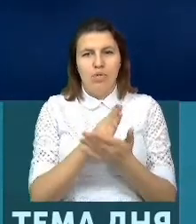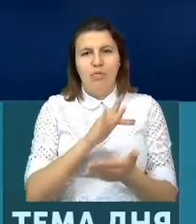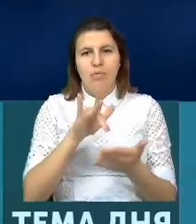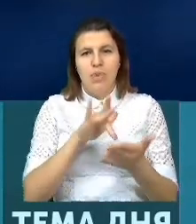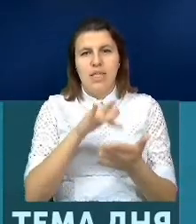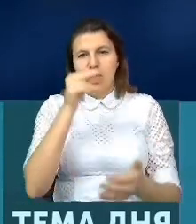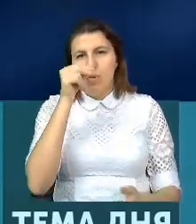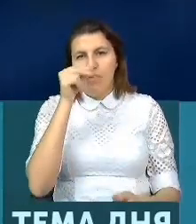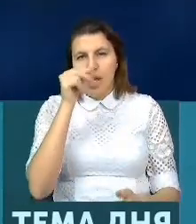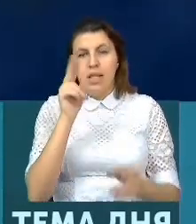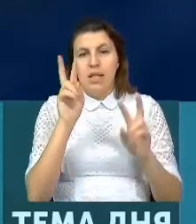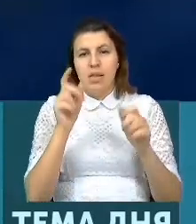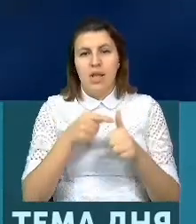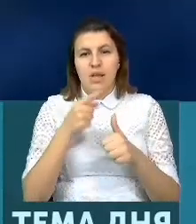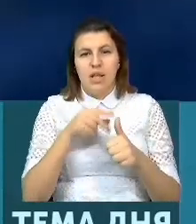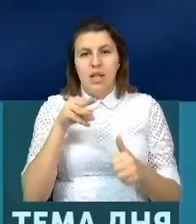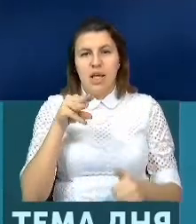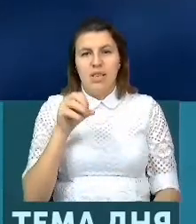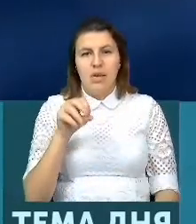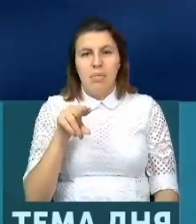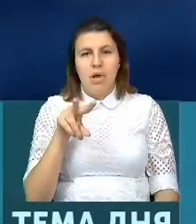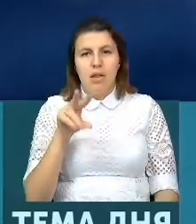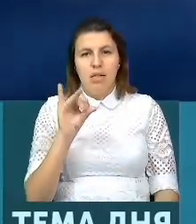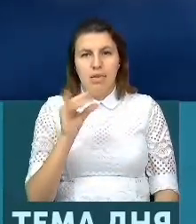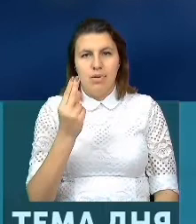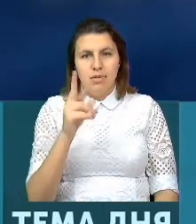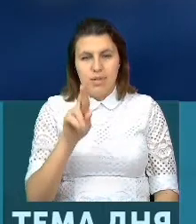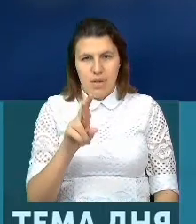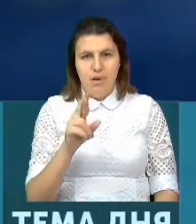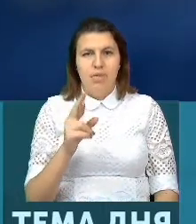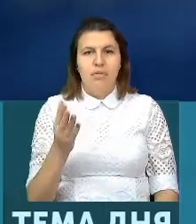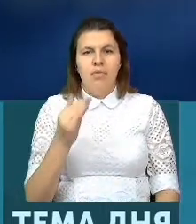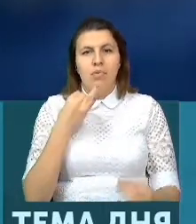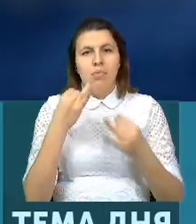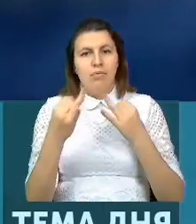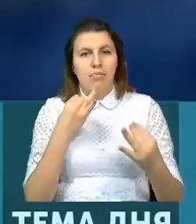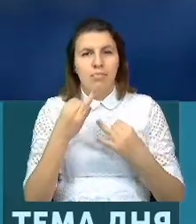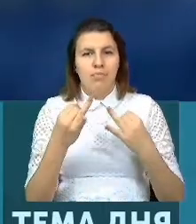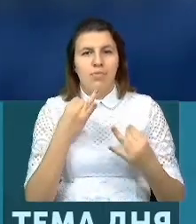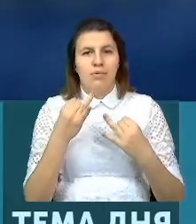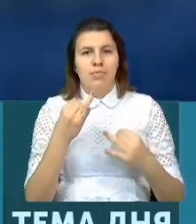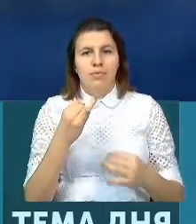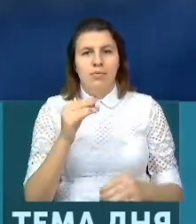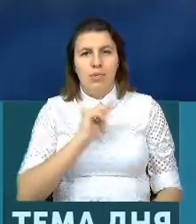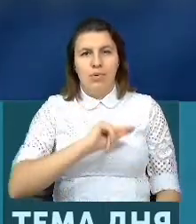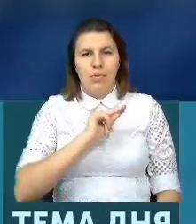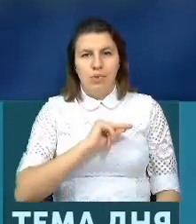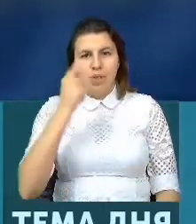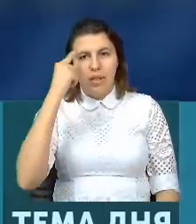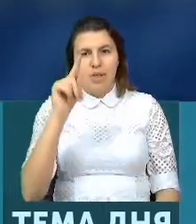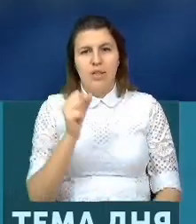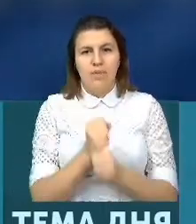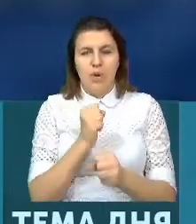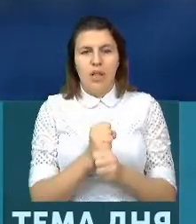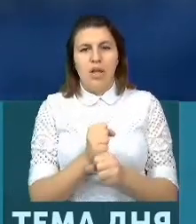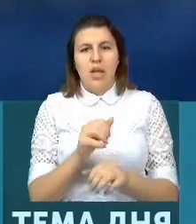він «Теплиця». І давайте про його роботу поговоримо, власне, з ініціаторкою його створення і керівницею платформи.